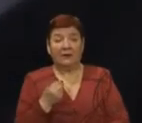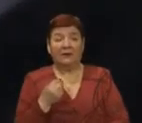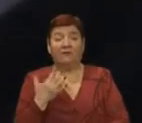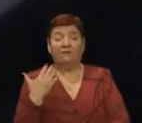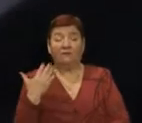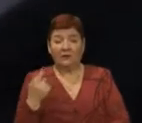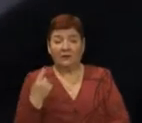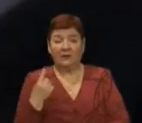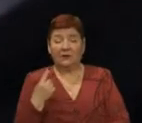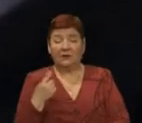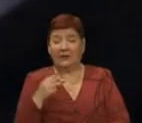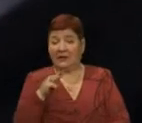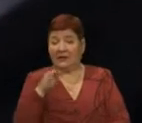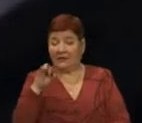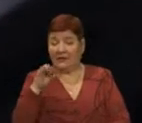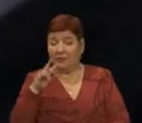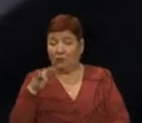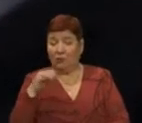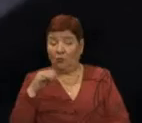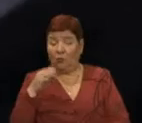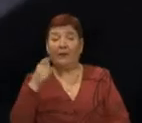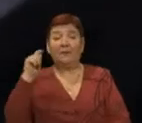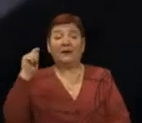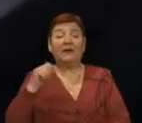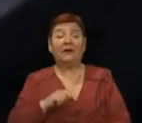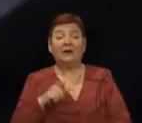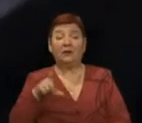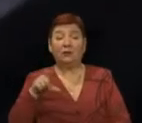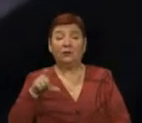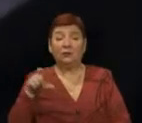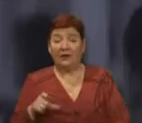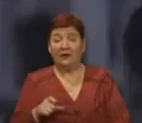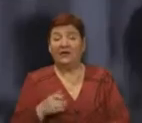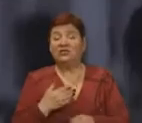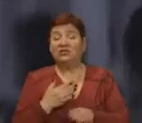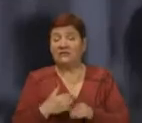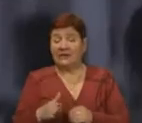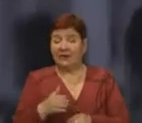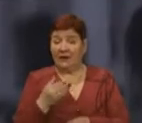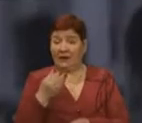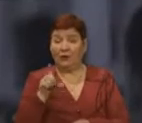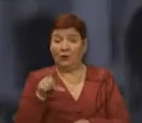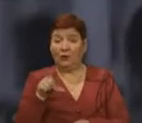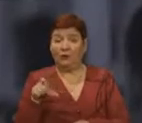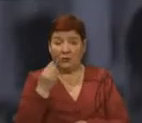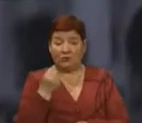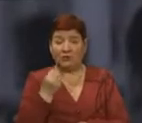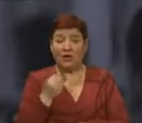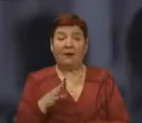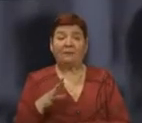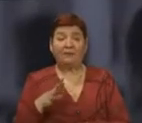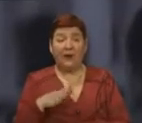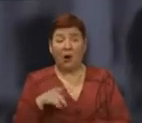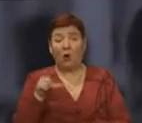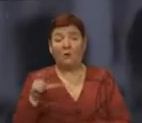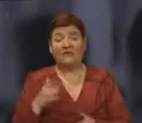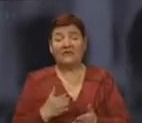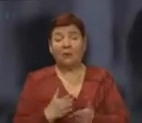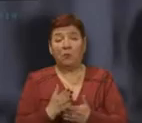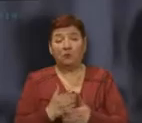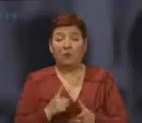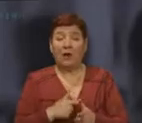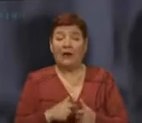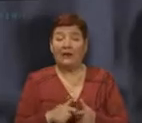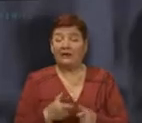в глибокому тилу, коли туди переїхали люди, частина з них з грошима, коли там працює сфера надання громадських послуг,